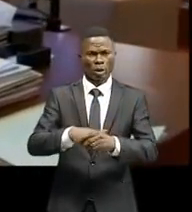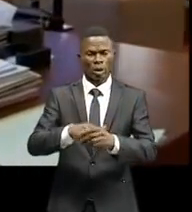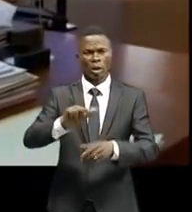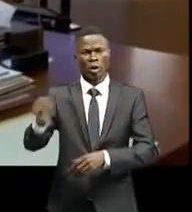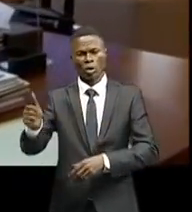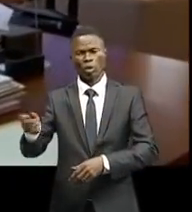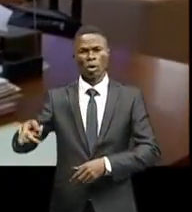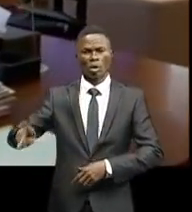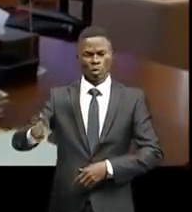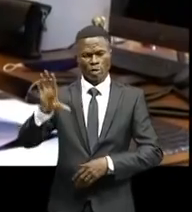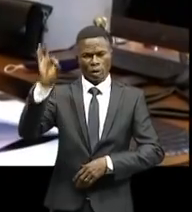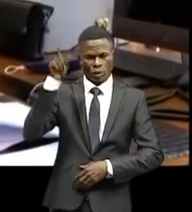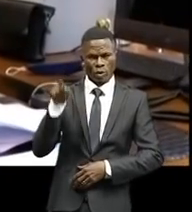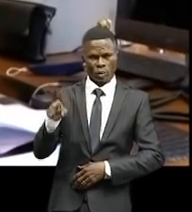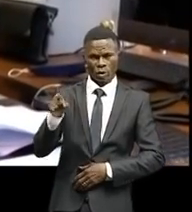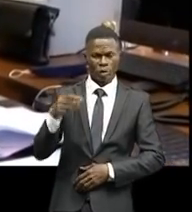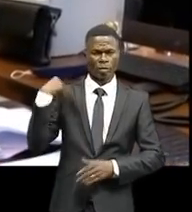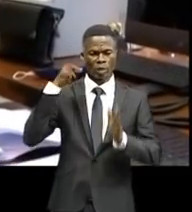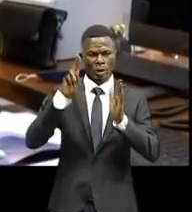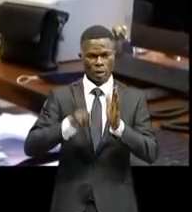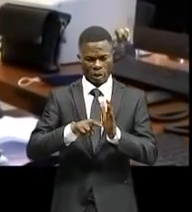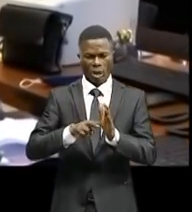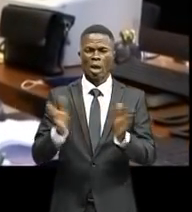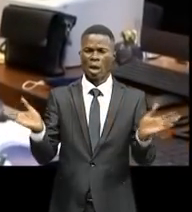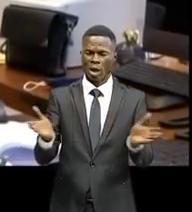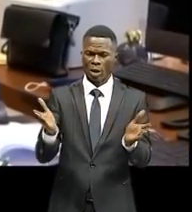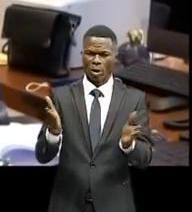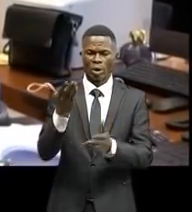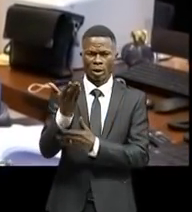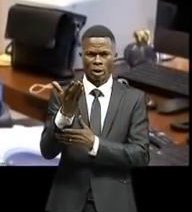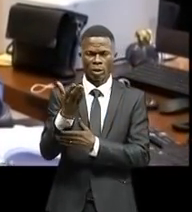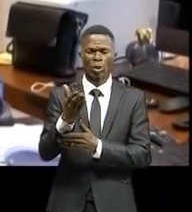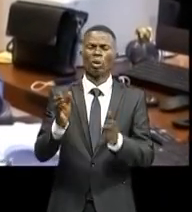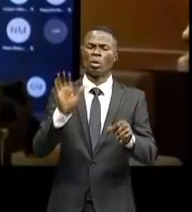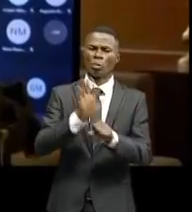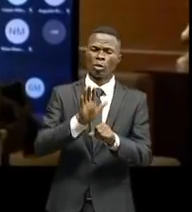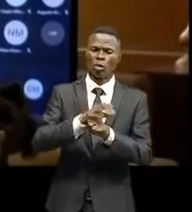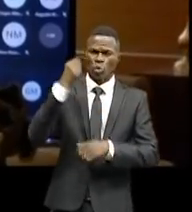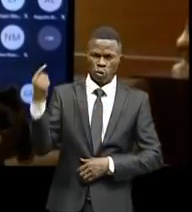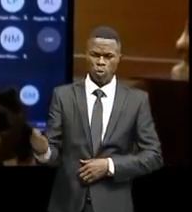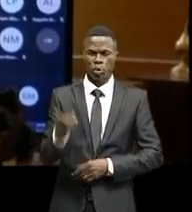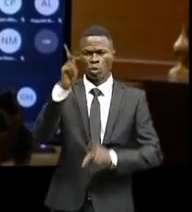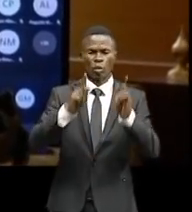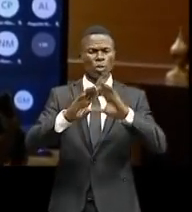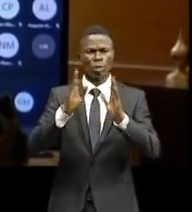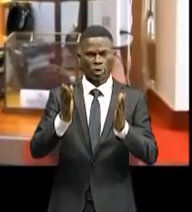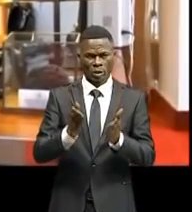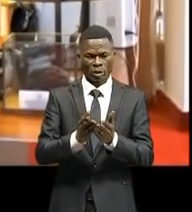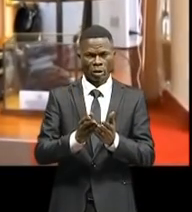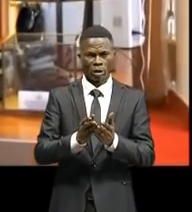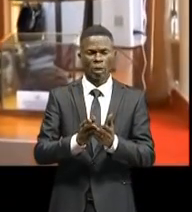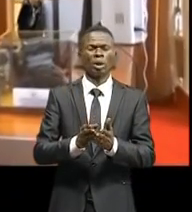autres provinces ciblées. Le gouvernement réitère son exhortation permanente à la population